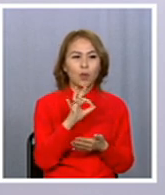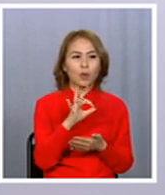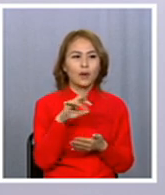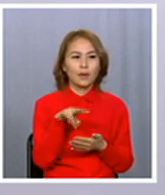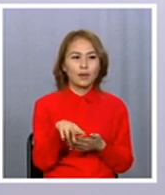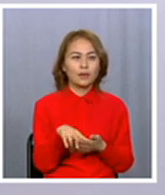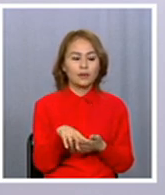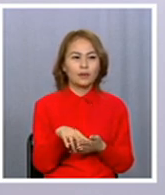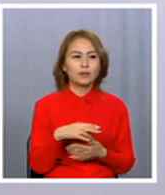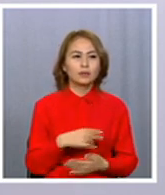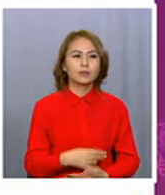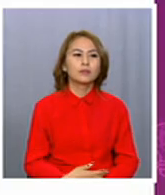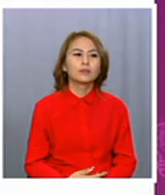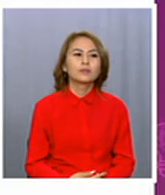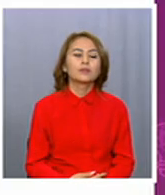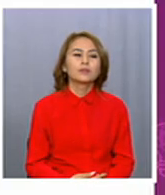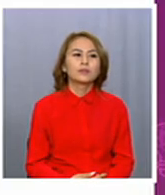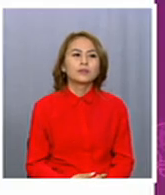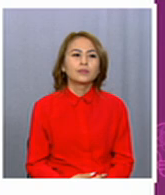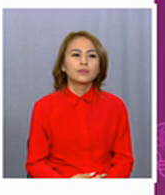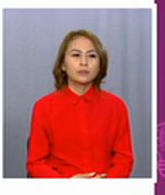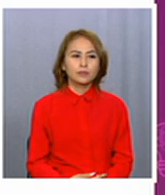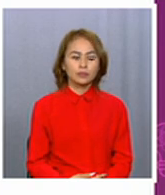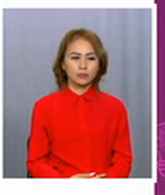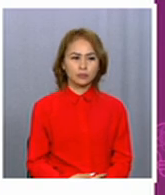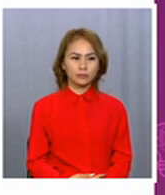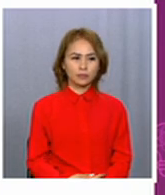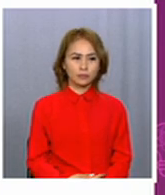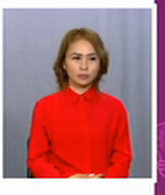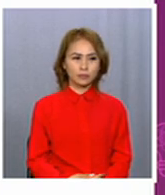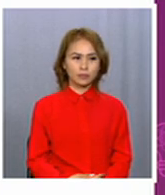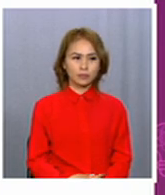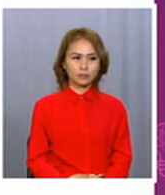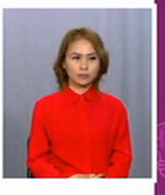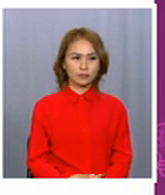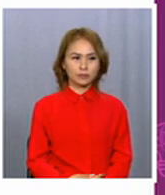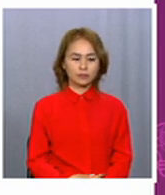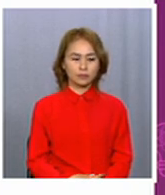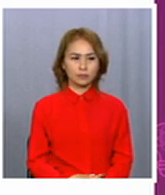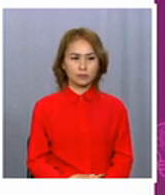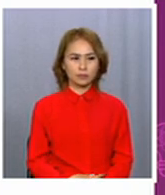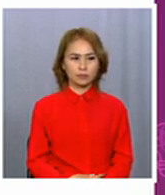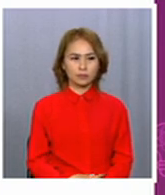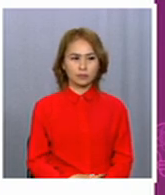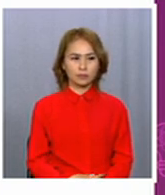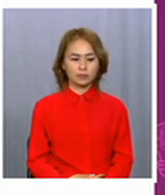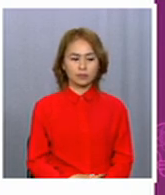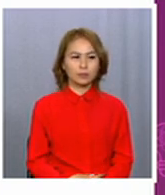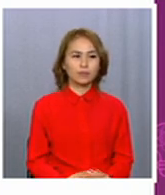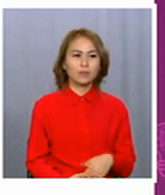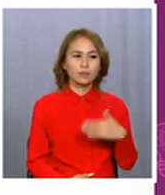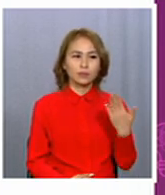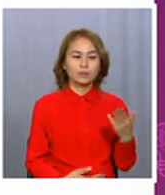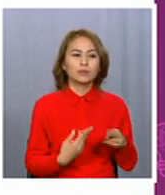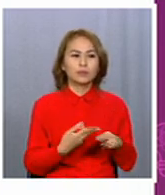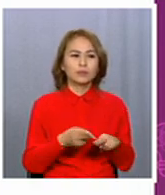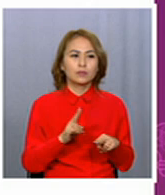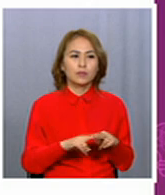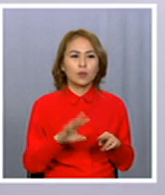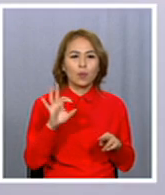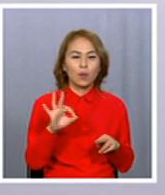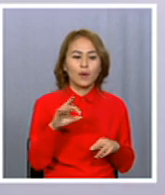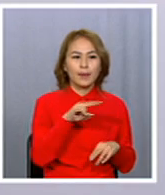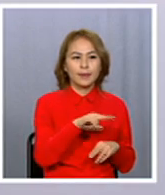атайық. Енді транспортермен өлшейік болар. Мінекей төбесін дәл ортасына келіп дәл дедік. Сол жағынан болғандықтан балалар біз OL